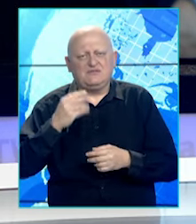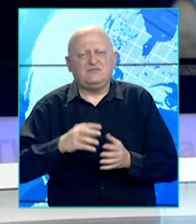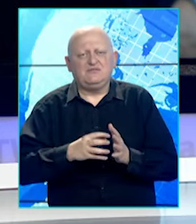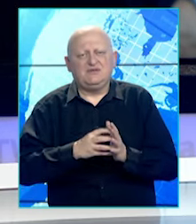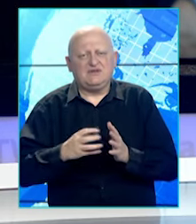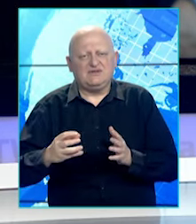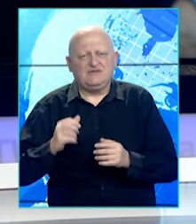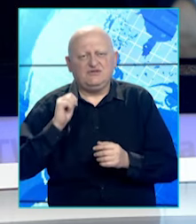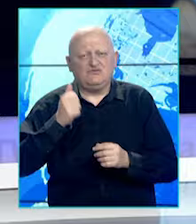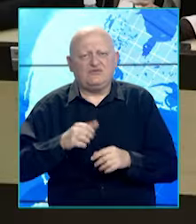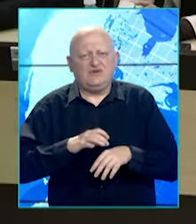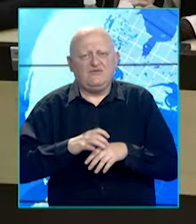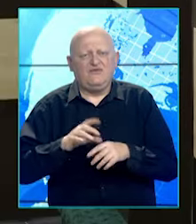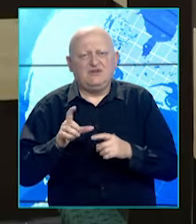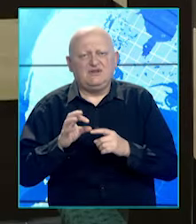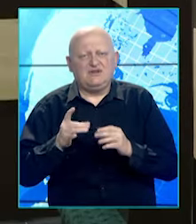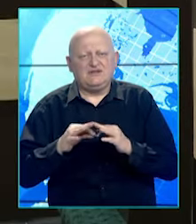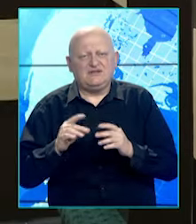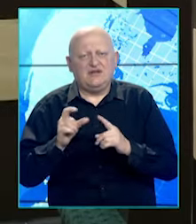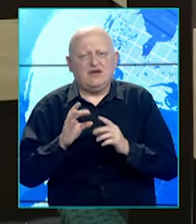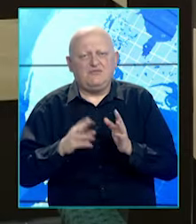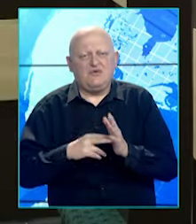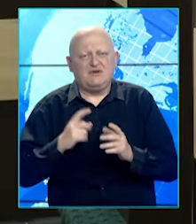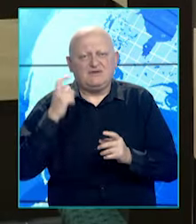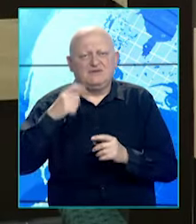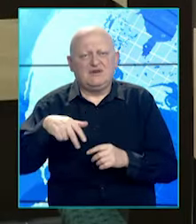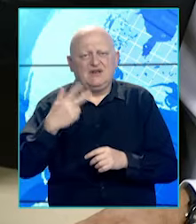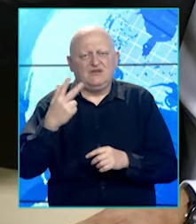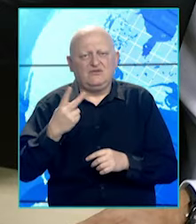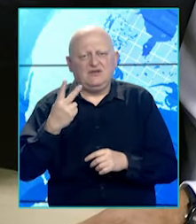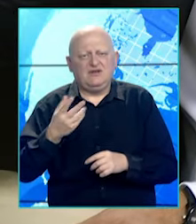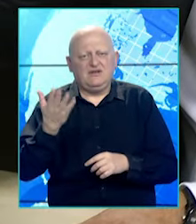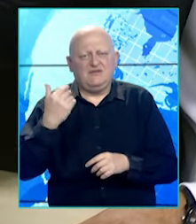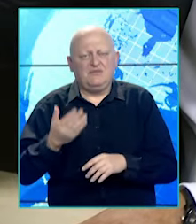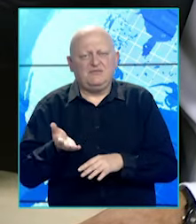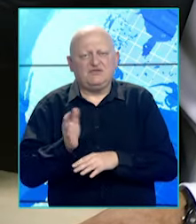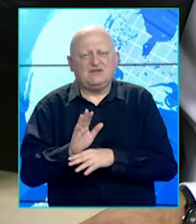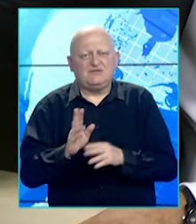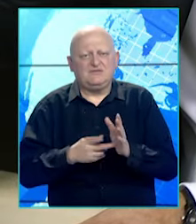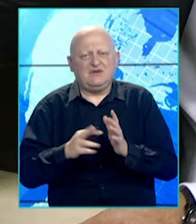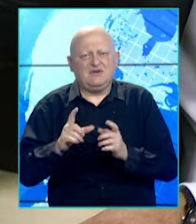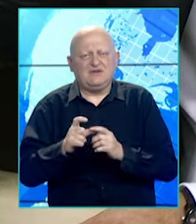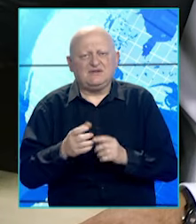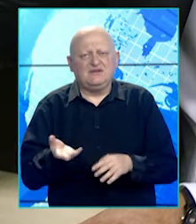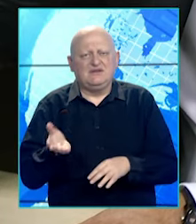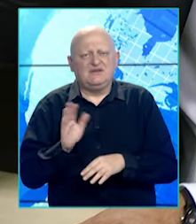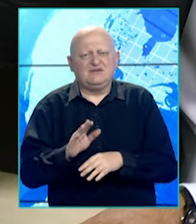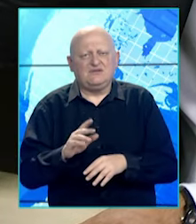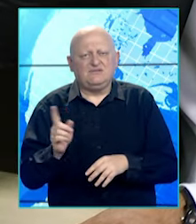kako saznajemo, biti nastavljeni sutra. Vode ih SDA, Pomak, Stranke Trojke i dva bivša zastupnika